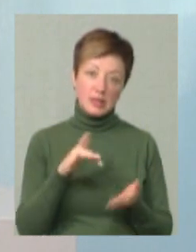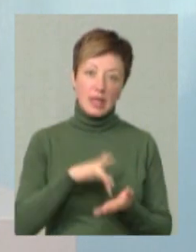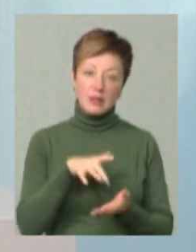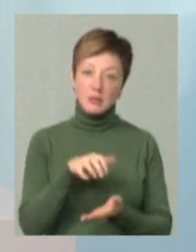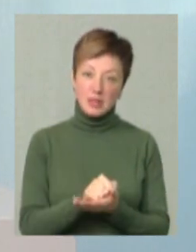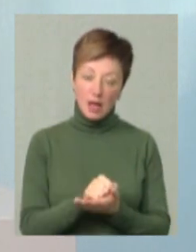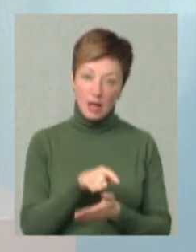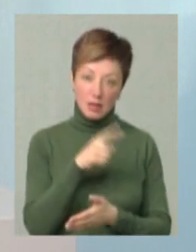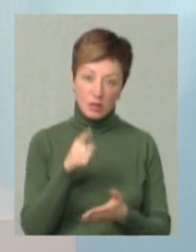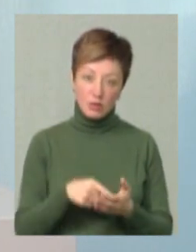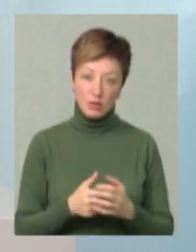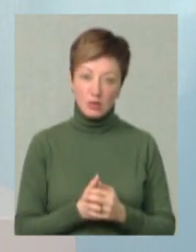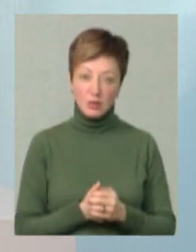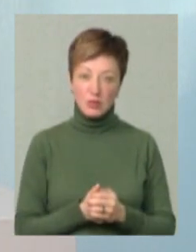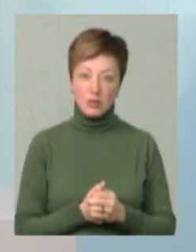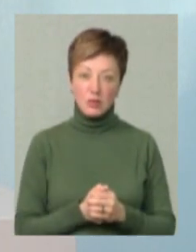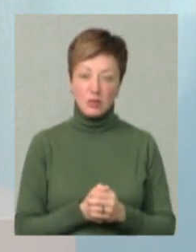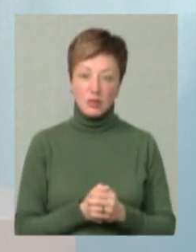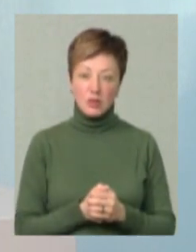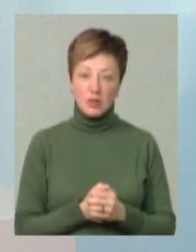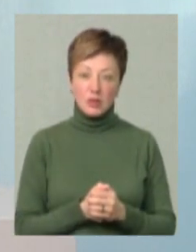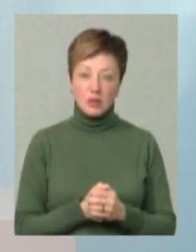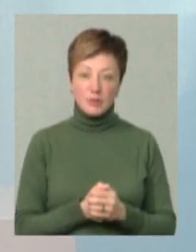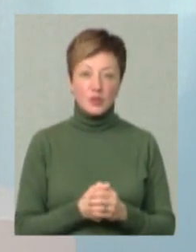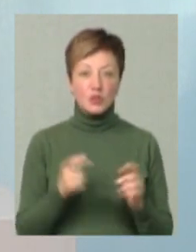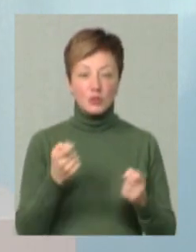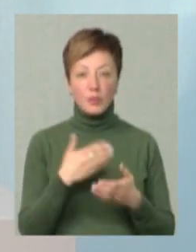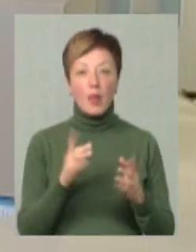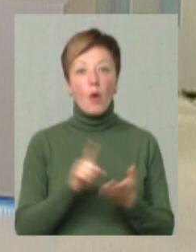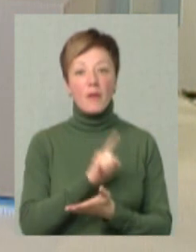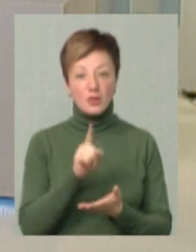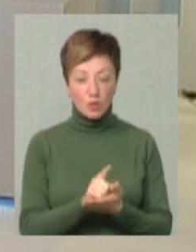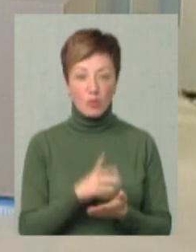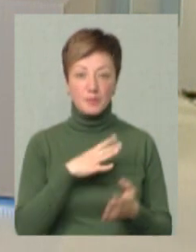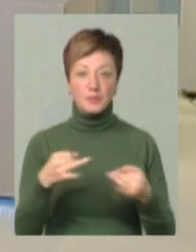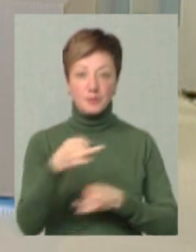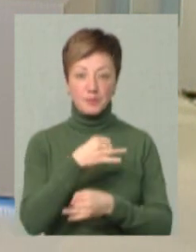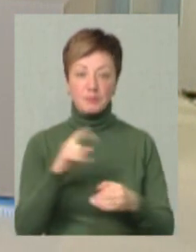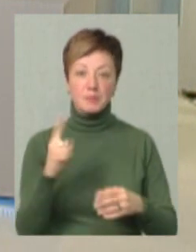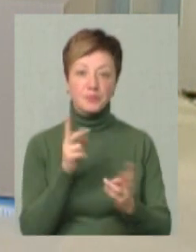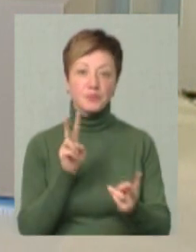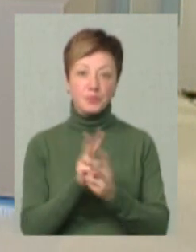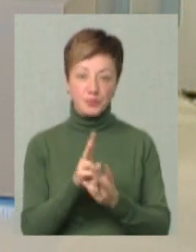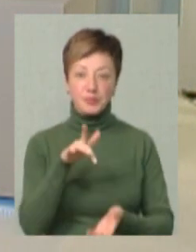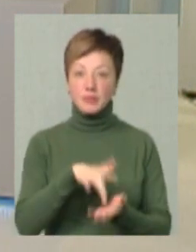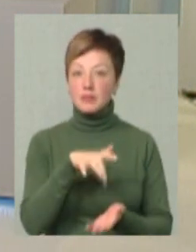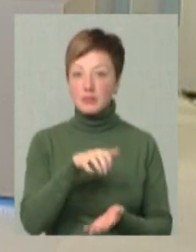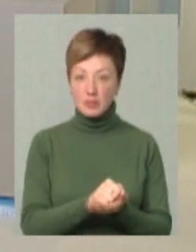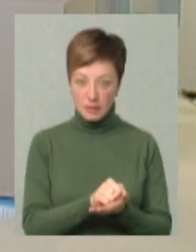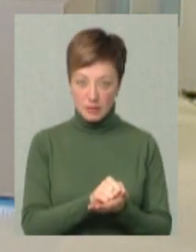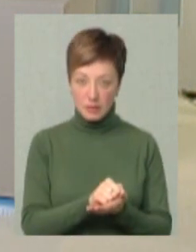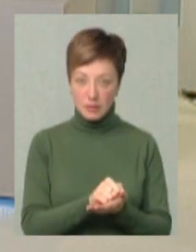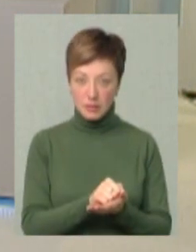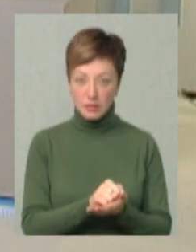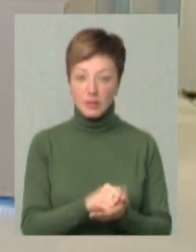центрами зайнятості, які би могли пропонувати відразу людям? Чи то вже? Обов'язково. Ми говорили на самій першій зустрічі з центром зайнятості,